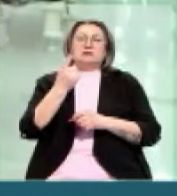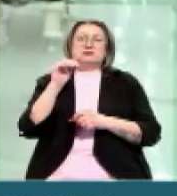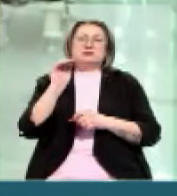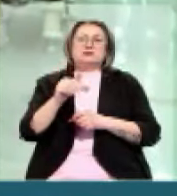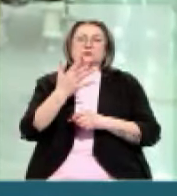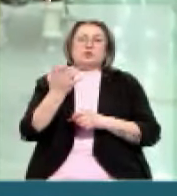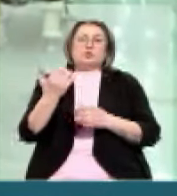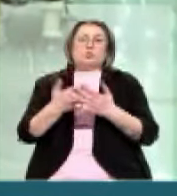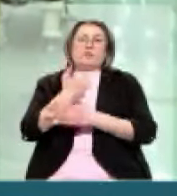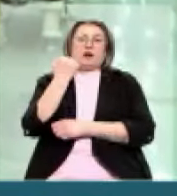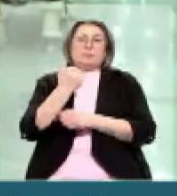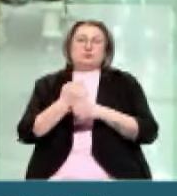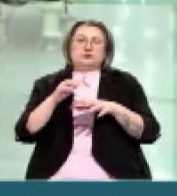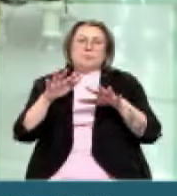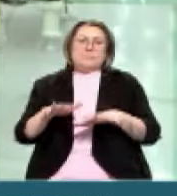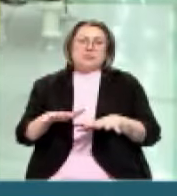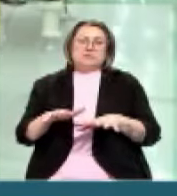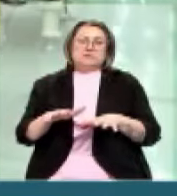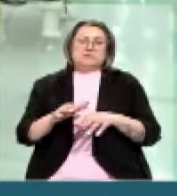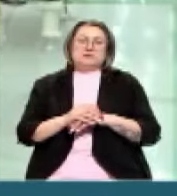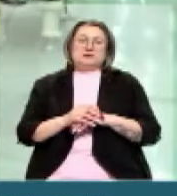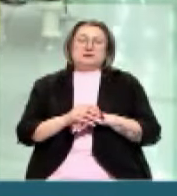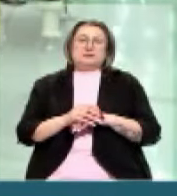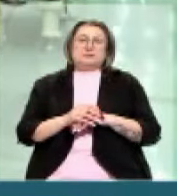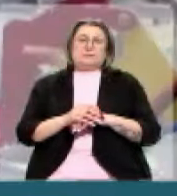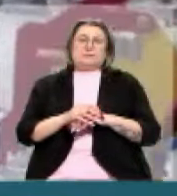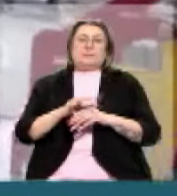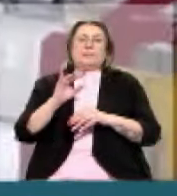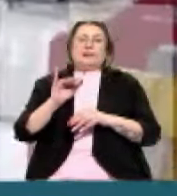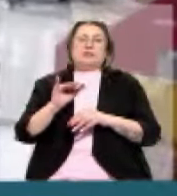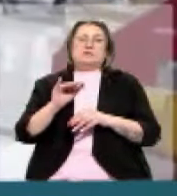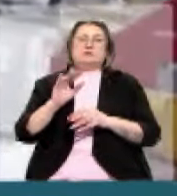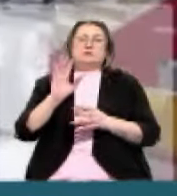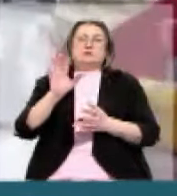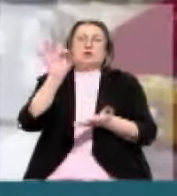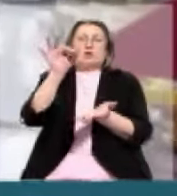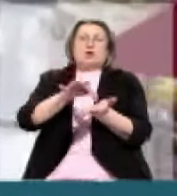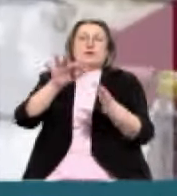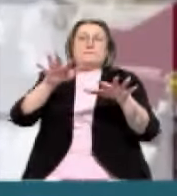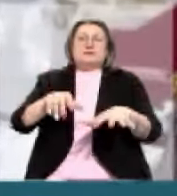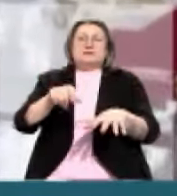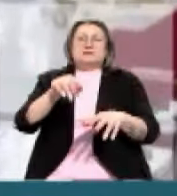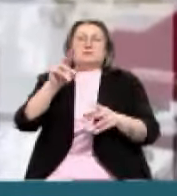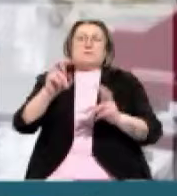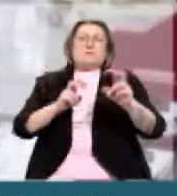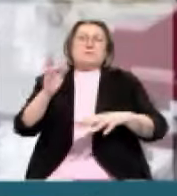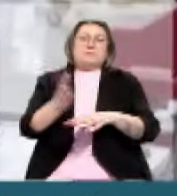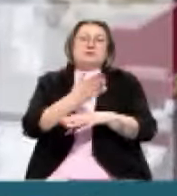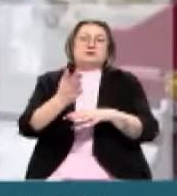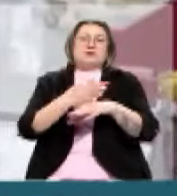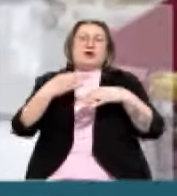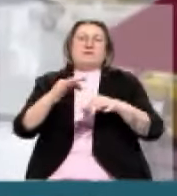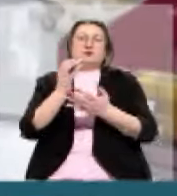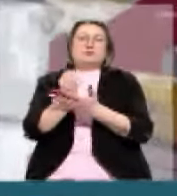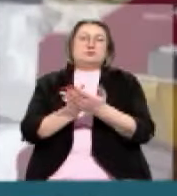1500 жаңа жұмыс орны ашылады деп жоспарланып отыр. Бұған қоса автокөліктің қосалқы бөлшектерін өндіретін локализациялық орталық